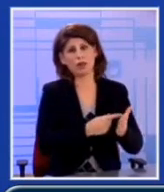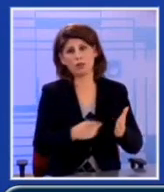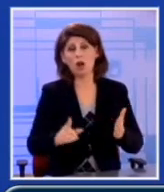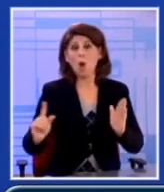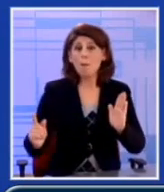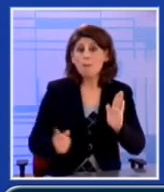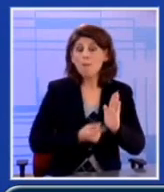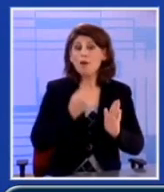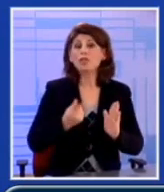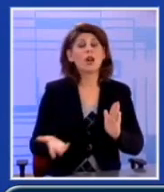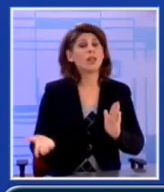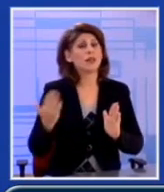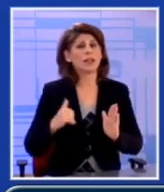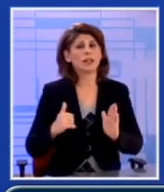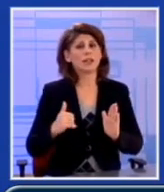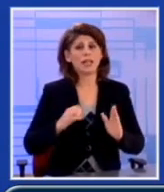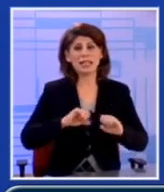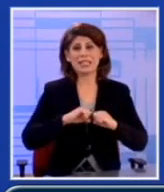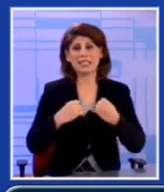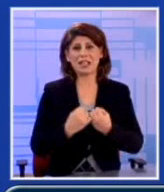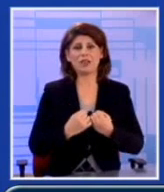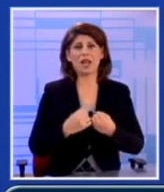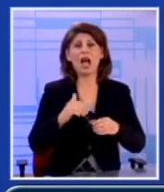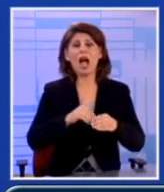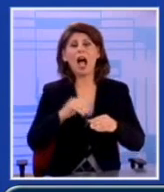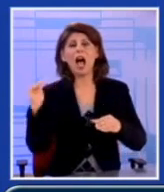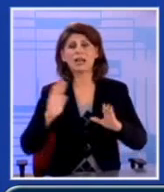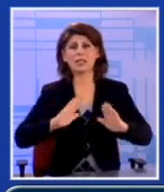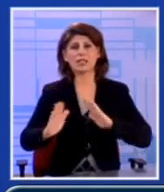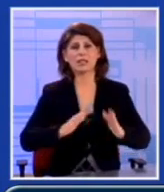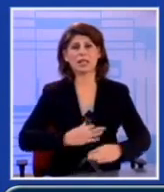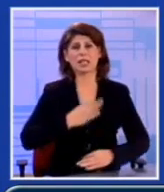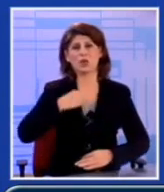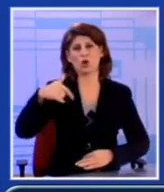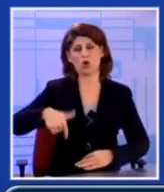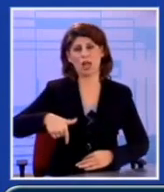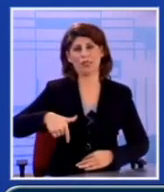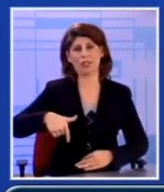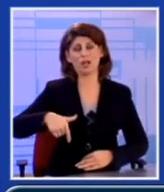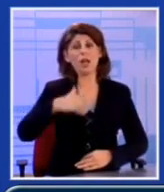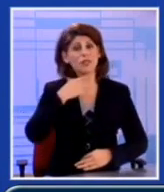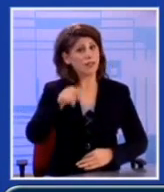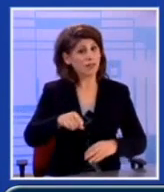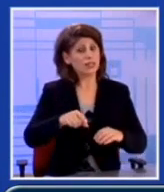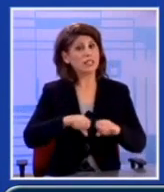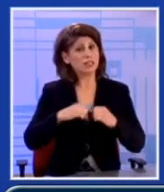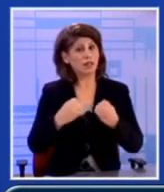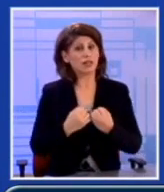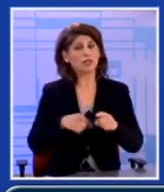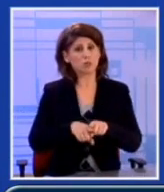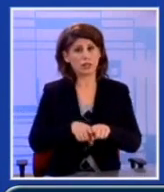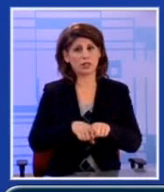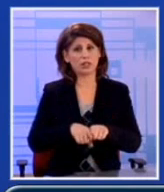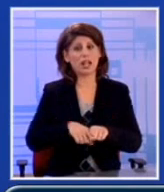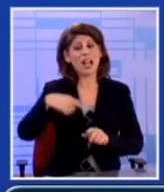έγινε στη συνεδρίαση άρσης ασυλίας του κυρίου Γεωργιάδη. Σε μια συνεδρίαση δηλαδή, η οποία αφορούσε